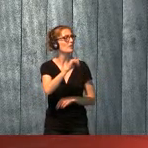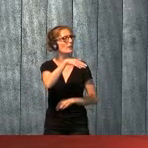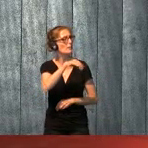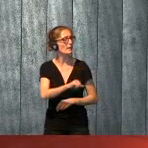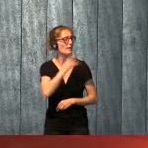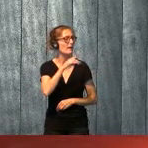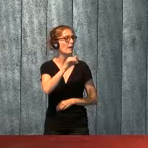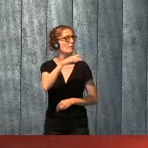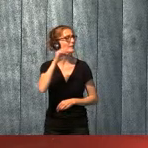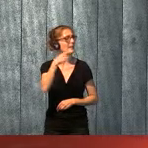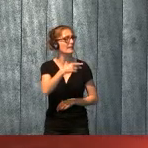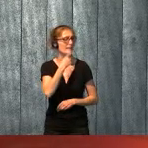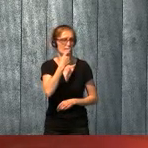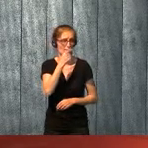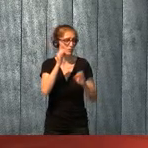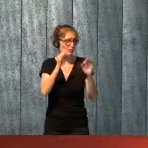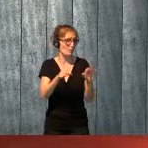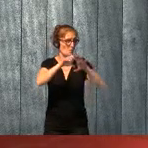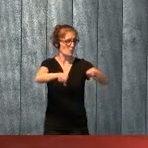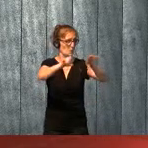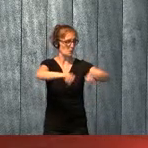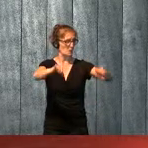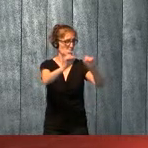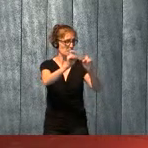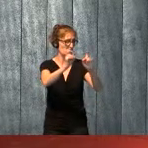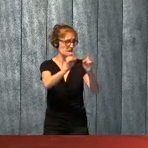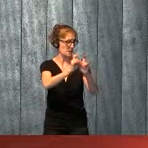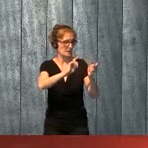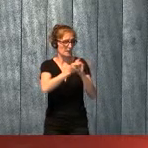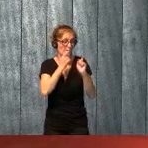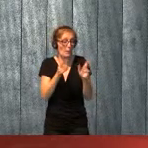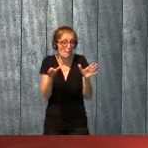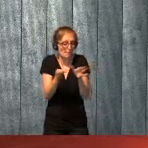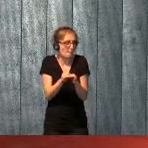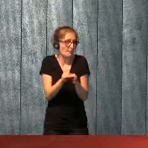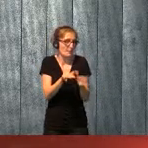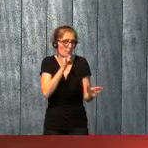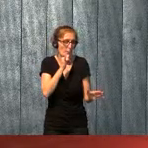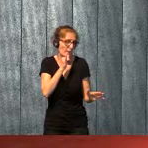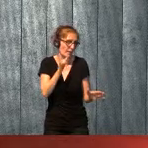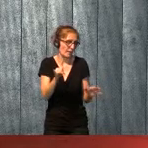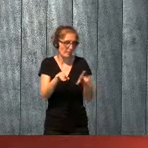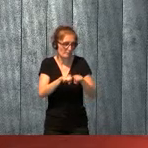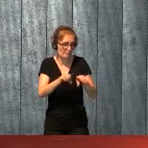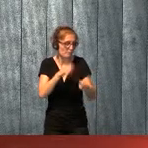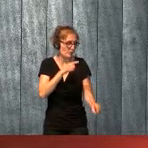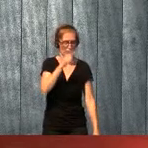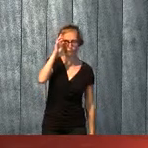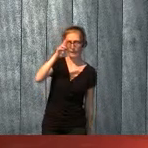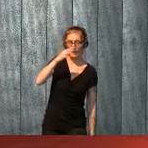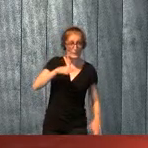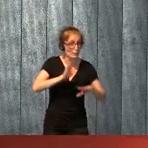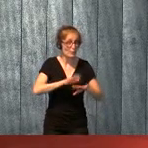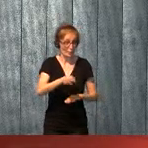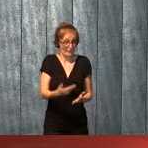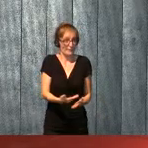grandes centrales de production d'électricité allaient disparaître au profit de la micro-production, j'ai trouvé que c'était un petit peu utopique. C'est ce qui est en train de se